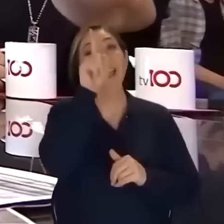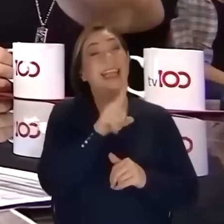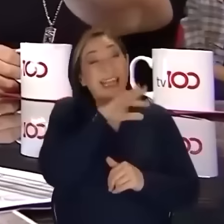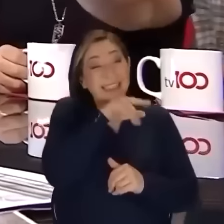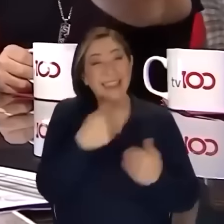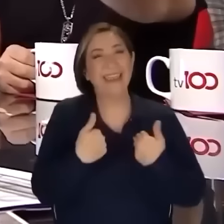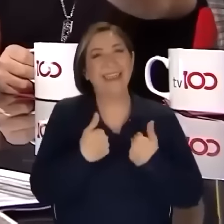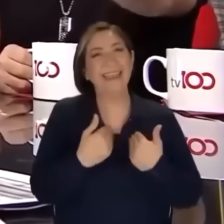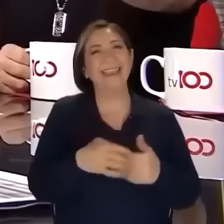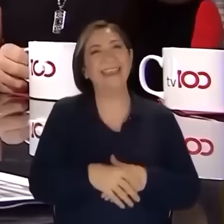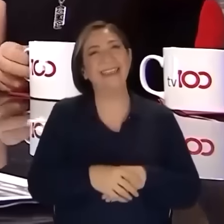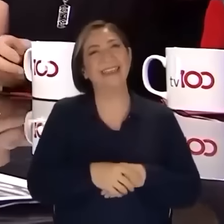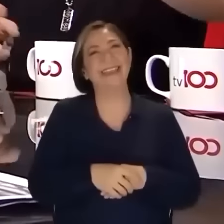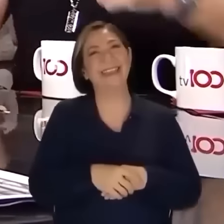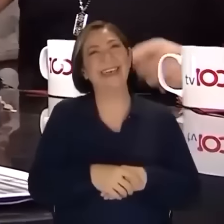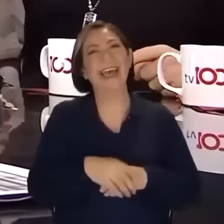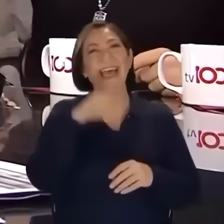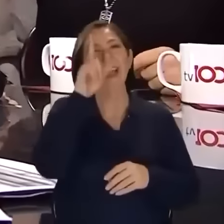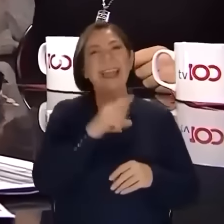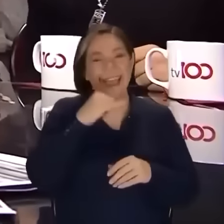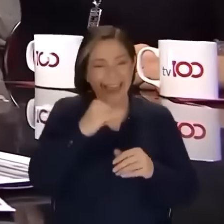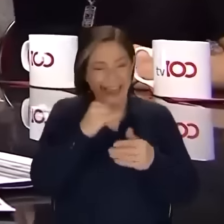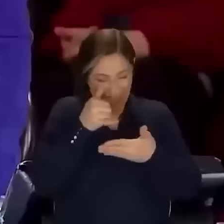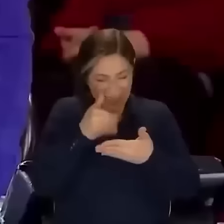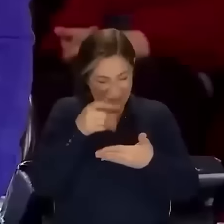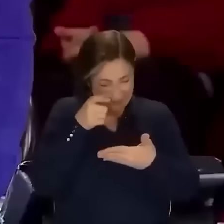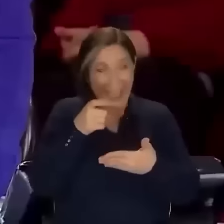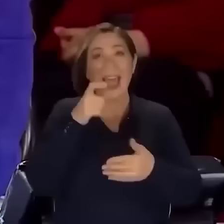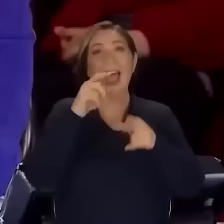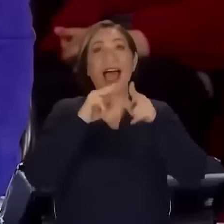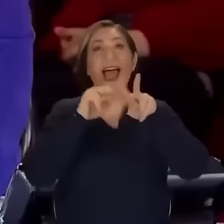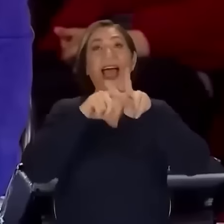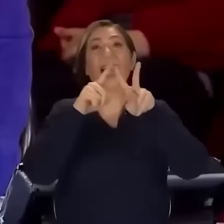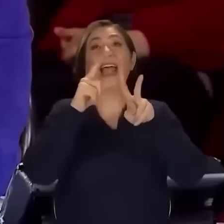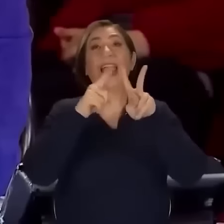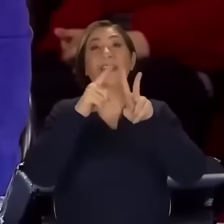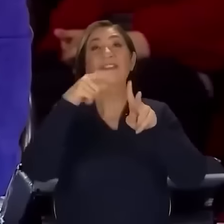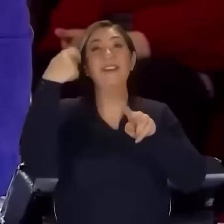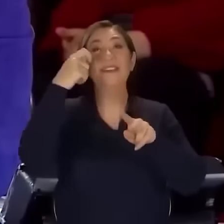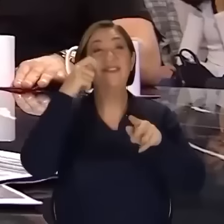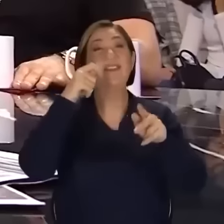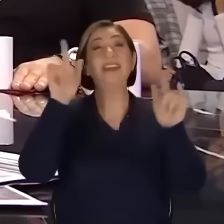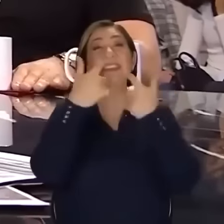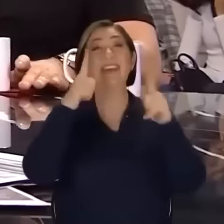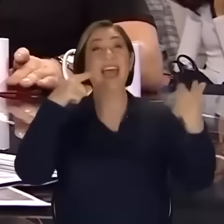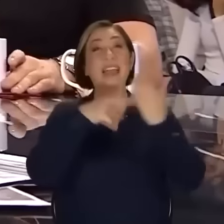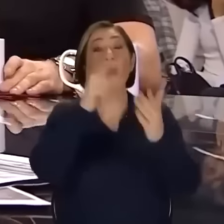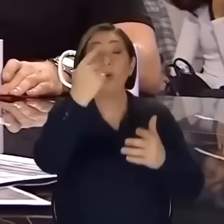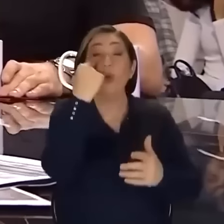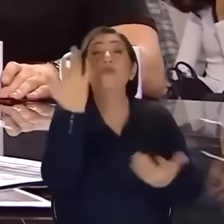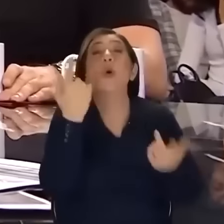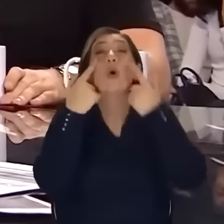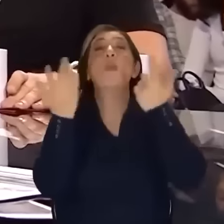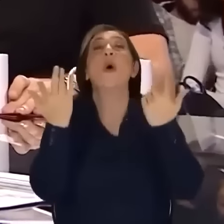ilk yaşlılığım Hayır Hayır o ilk Yakın gözlüğüm tam film festivalini hedeflediğin ya Yok be o şey işte gözüm